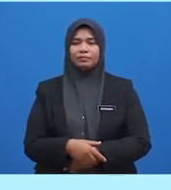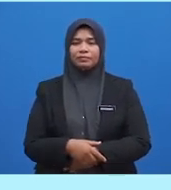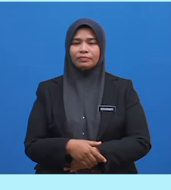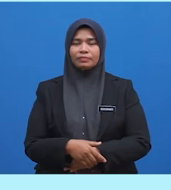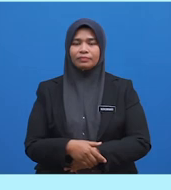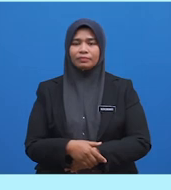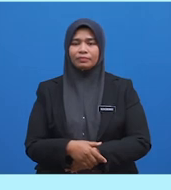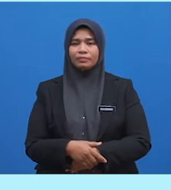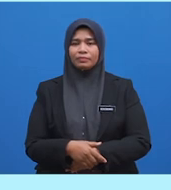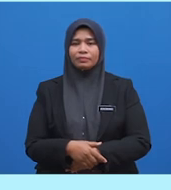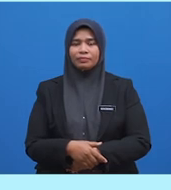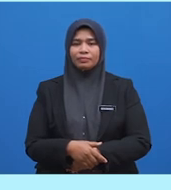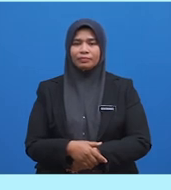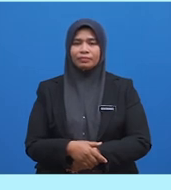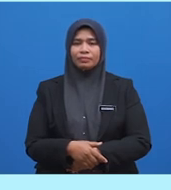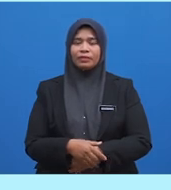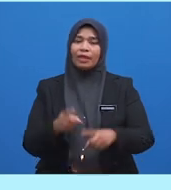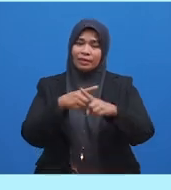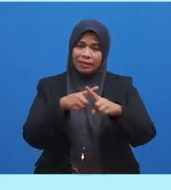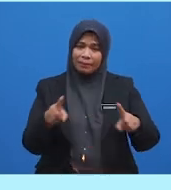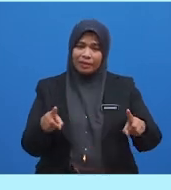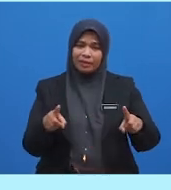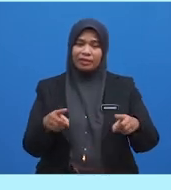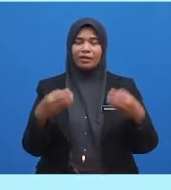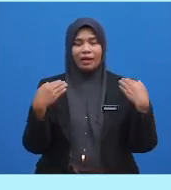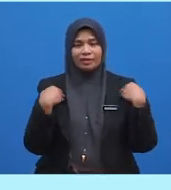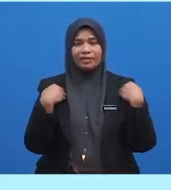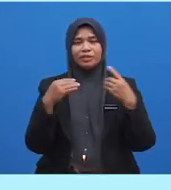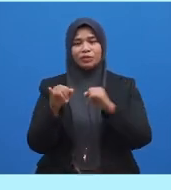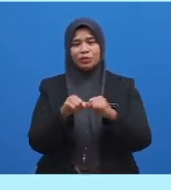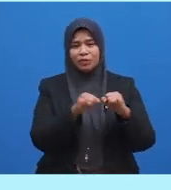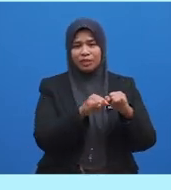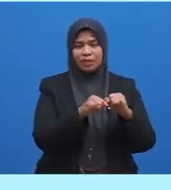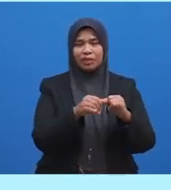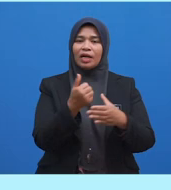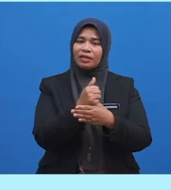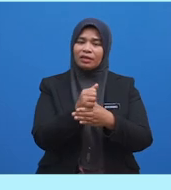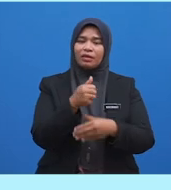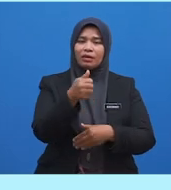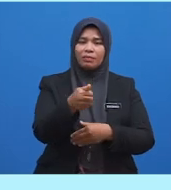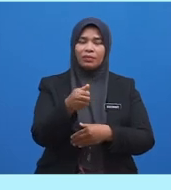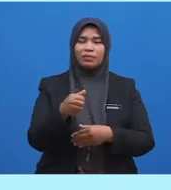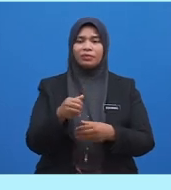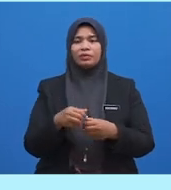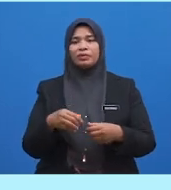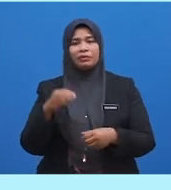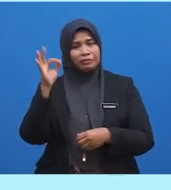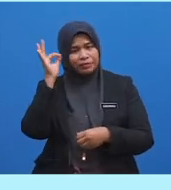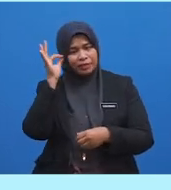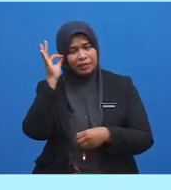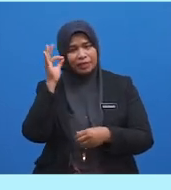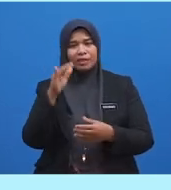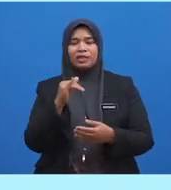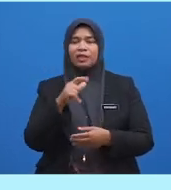hai hai Hai tetapi Aduh juga di antara kamu mengandaikan